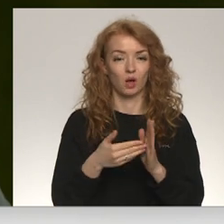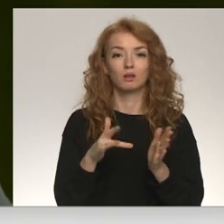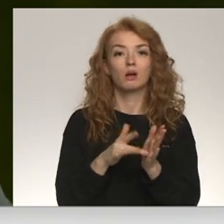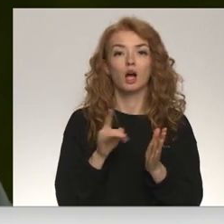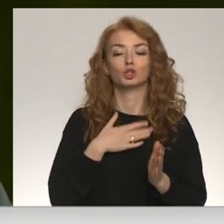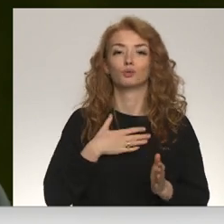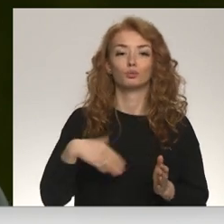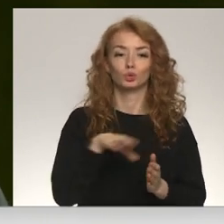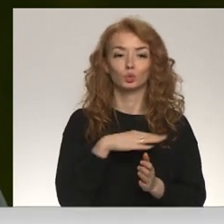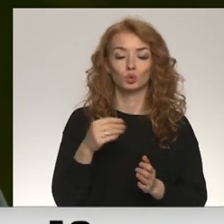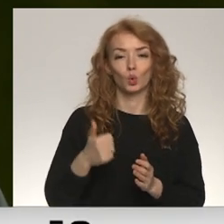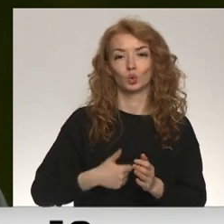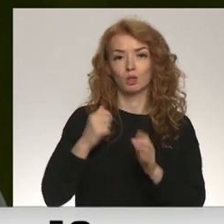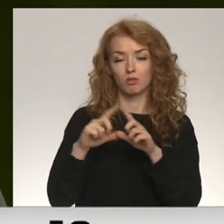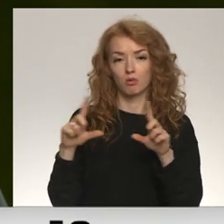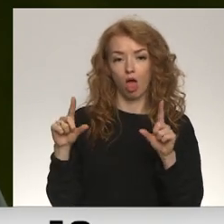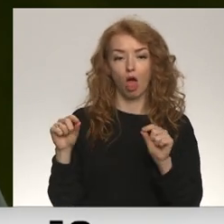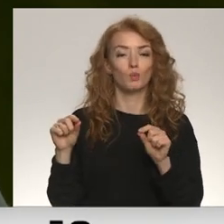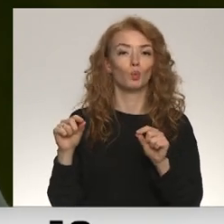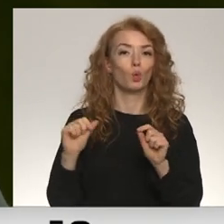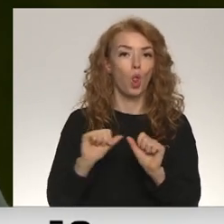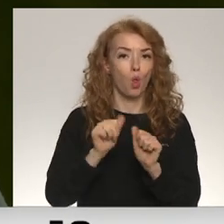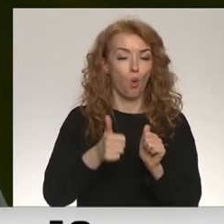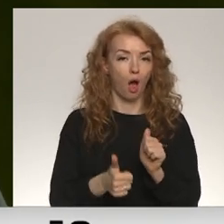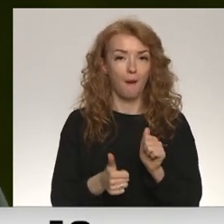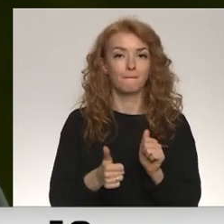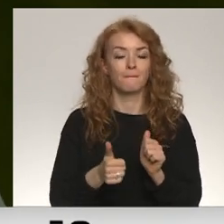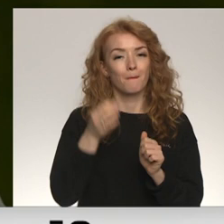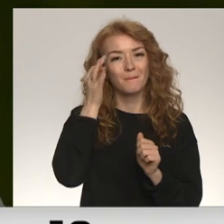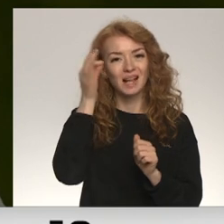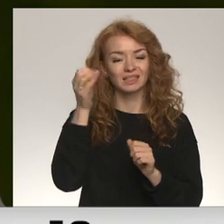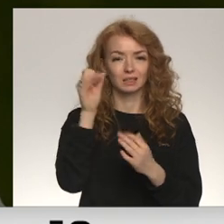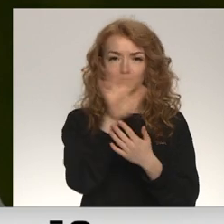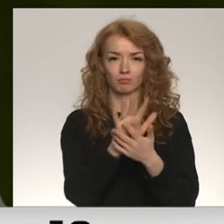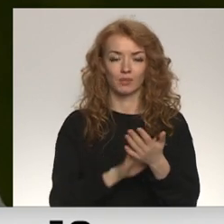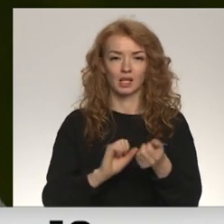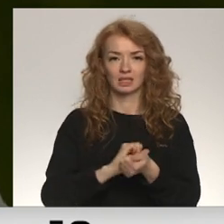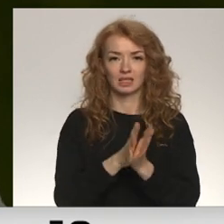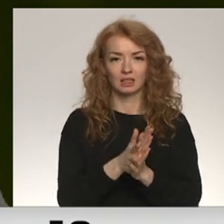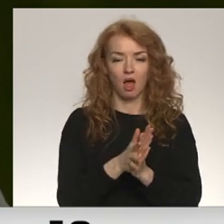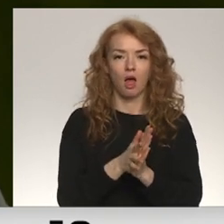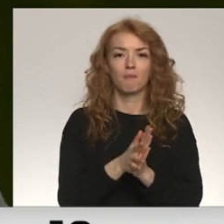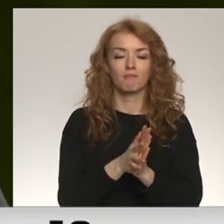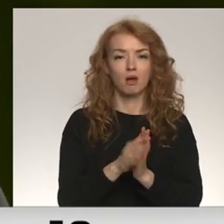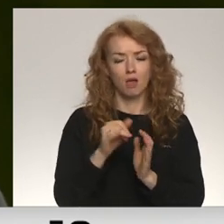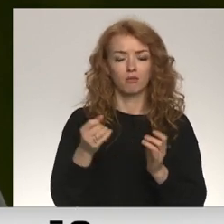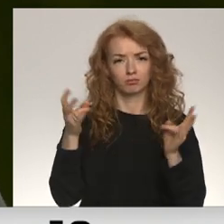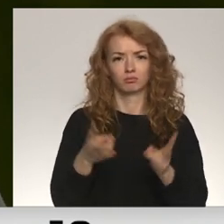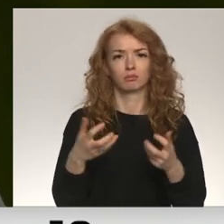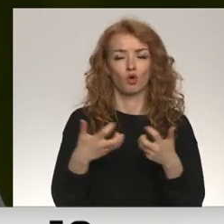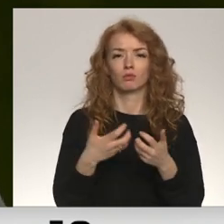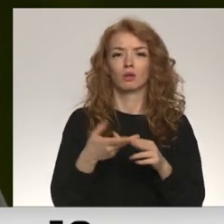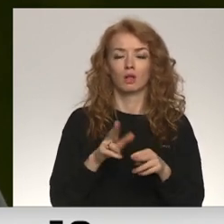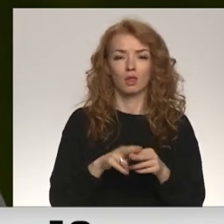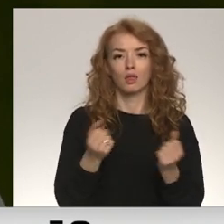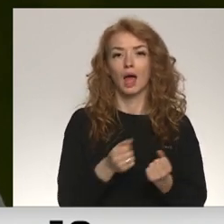ir mūsu kā uzņēmumu loma precīzi aprakstītā sistēmā, kas mums dienā X ir jādara? Mūsu darbiniekiem, mums